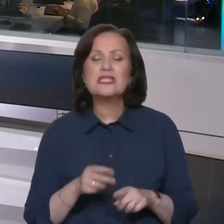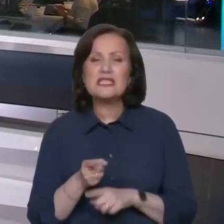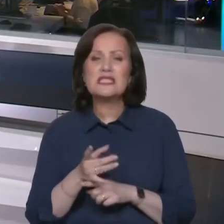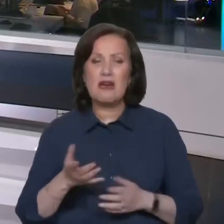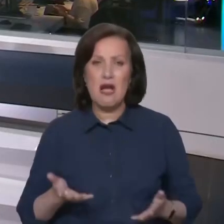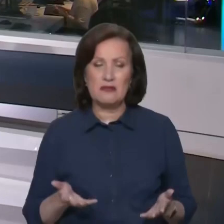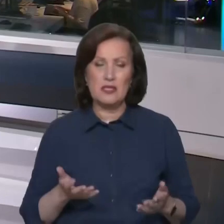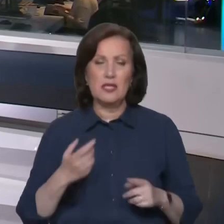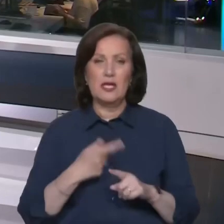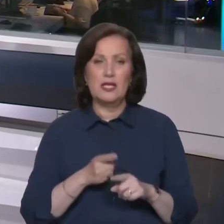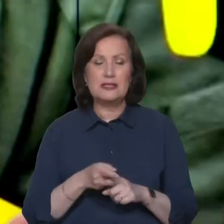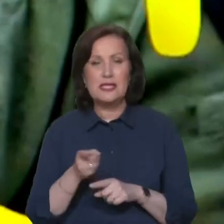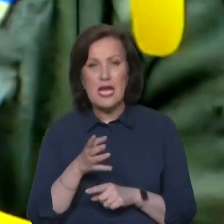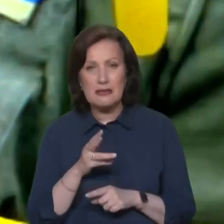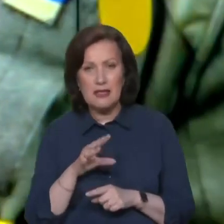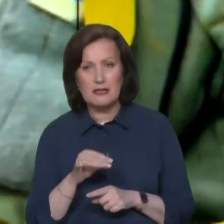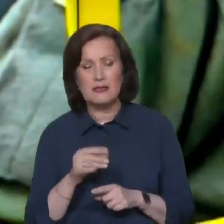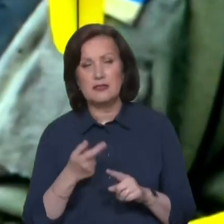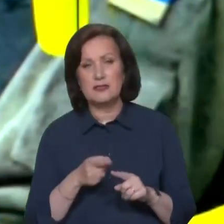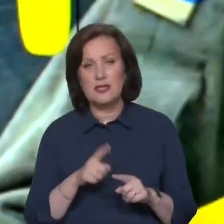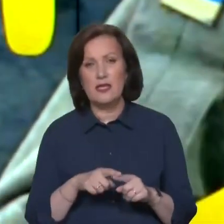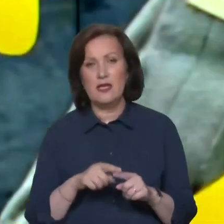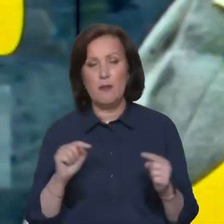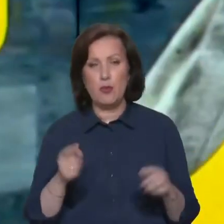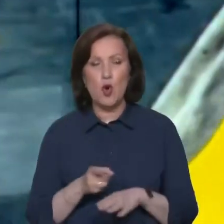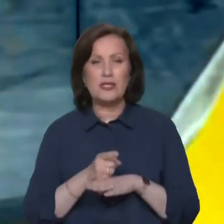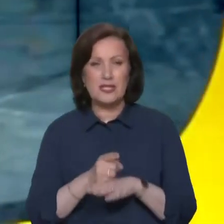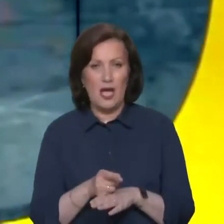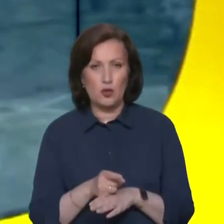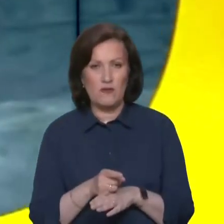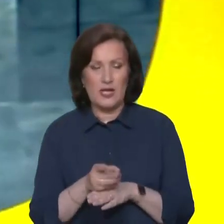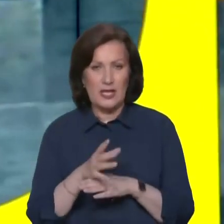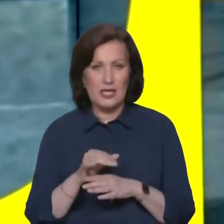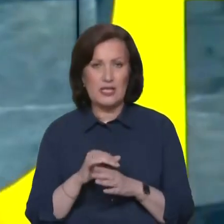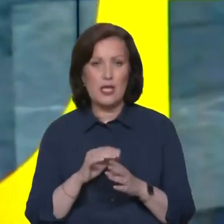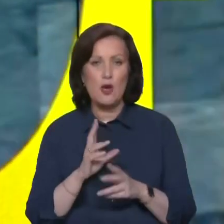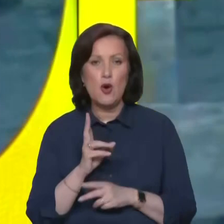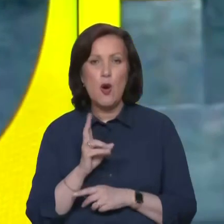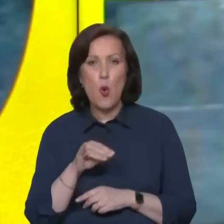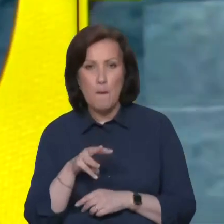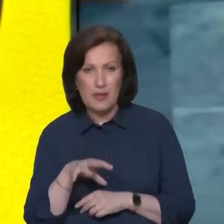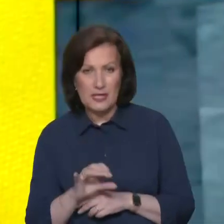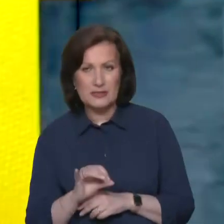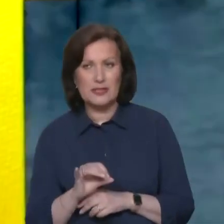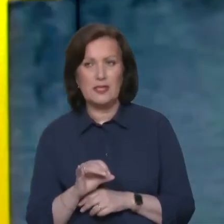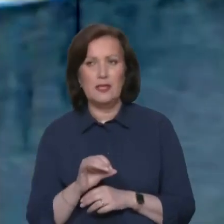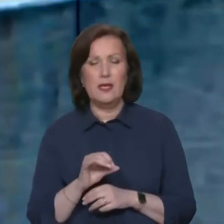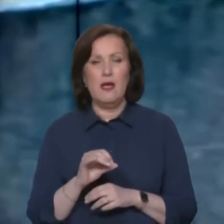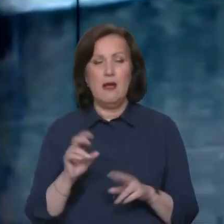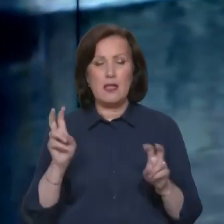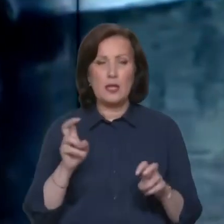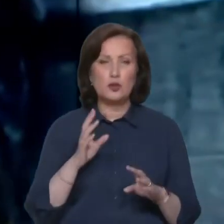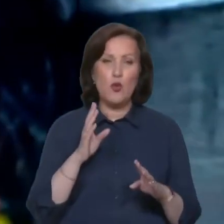снаряди? Ці ракети, тобто це протитанкові ракетні комплекси, ракети класу